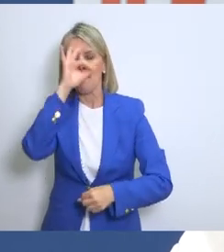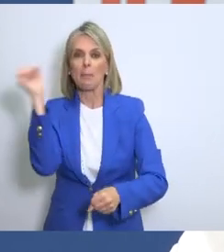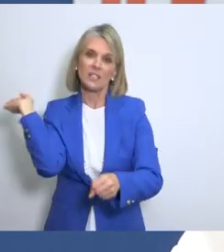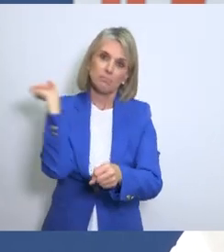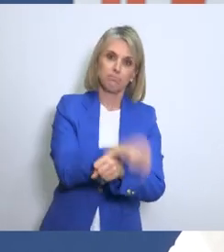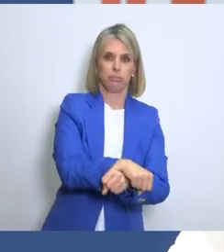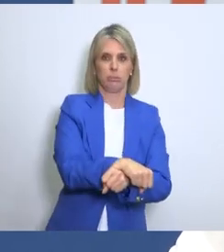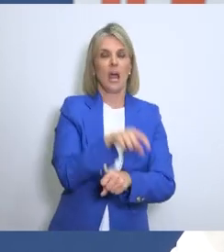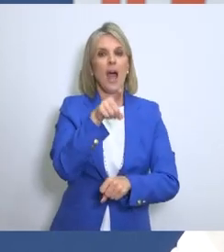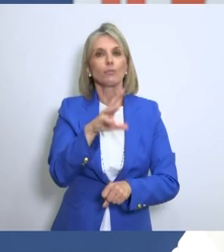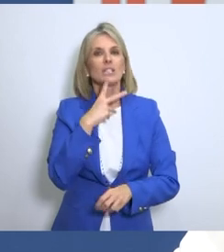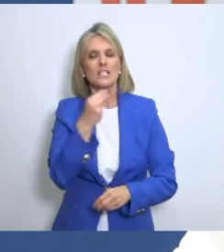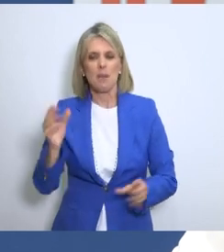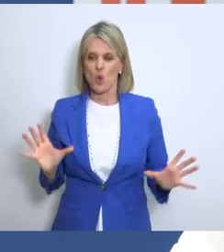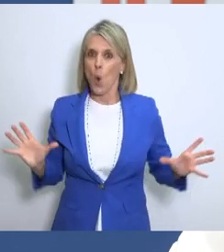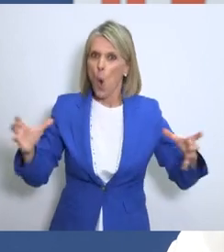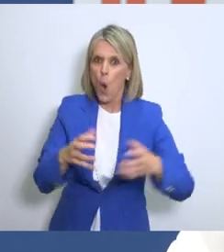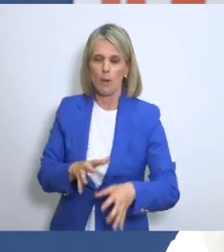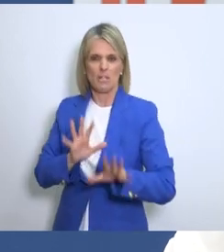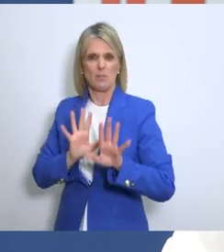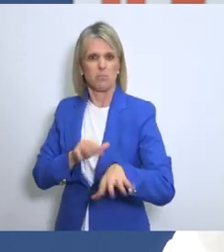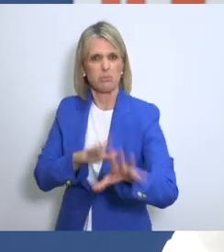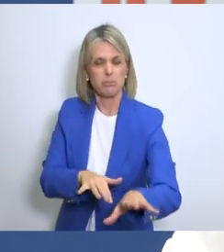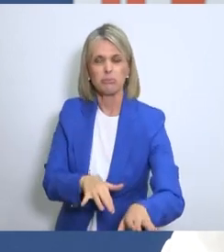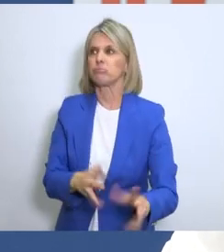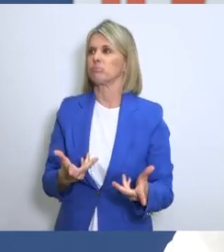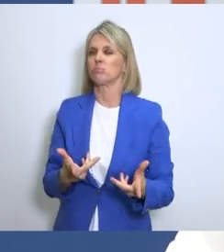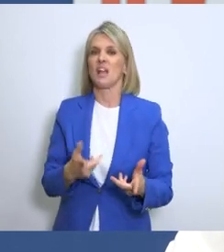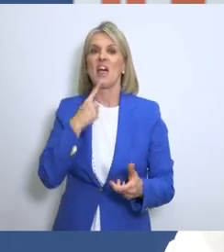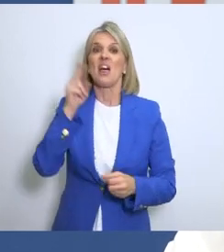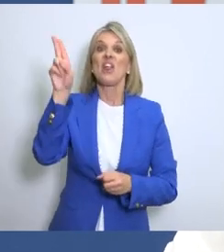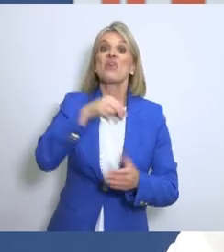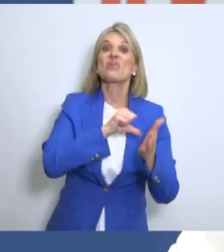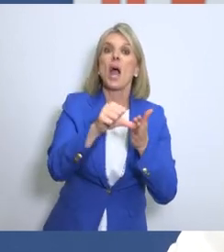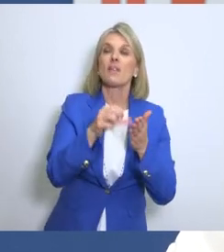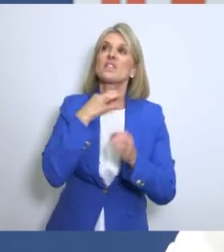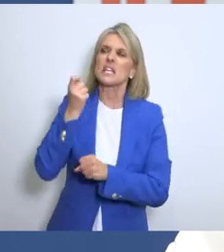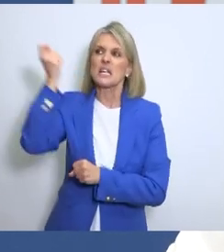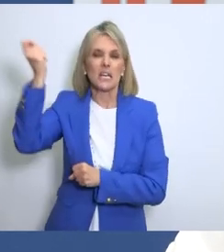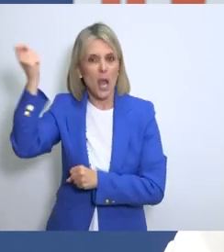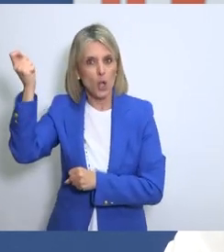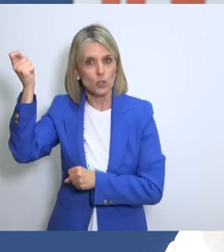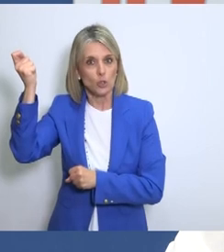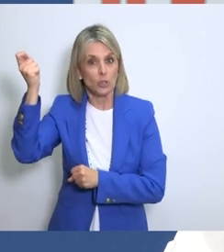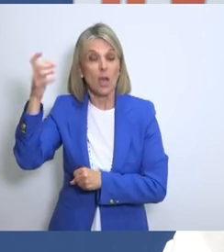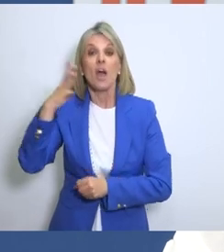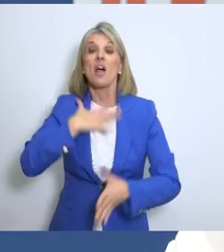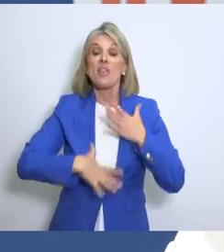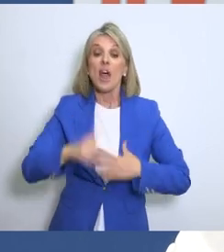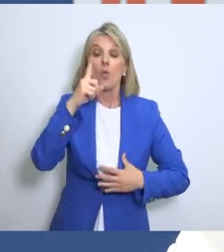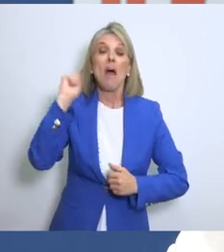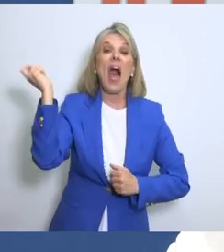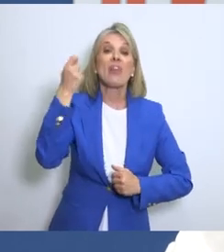σημαίνει μαζικές εθνικοποιήσεις, μονομερή στάση πληρωμών, διαγραφή του χρέους, καθιέρωση εθνικού